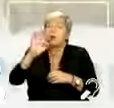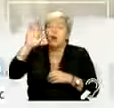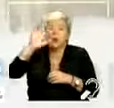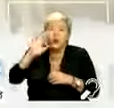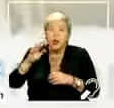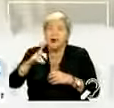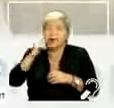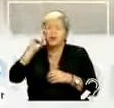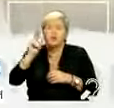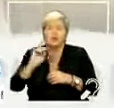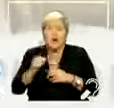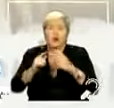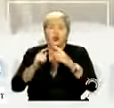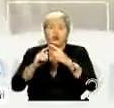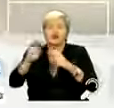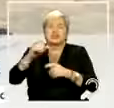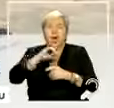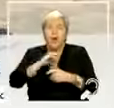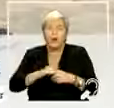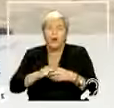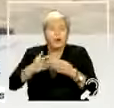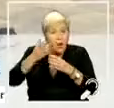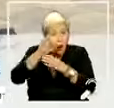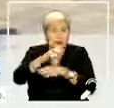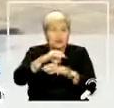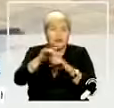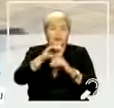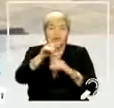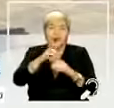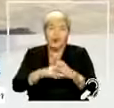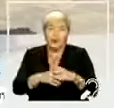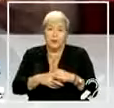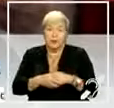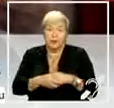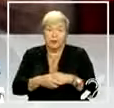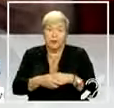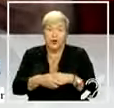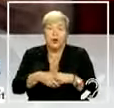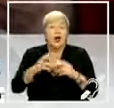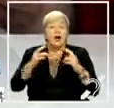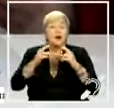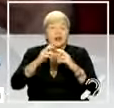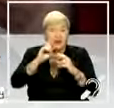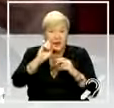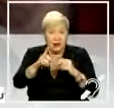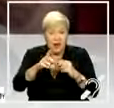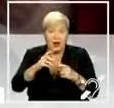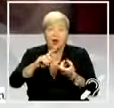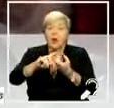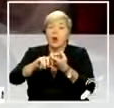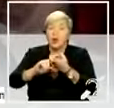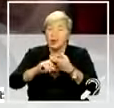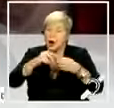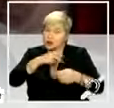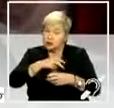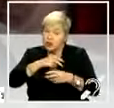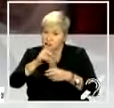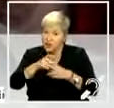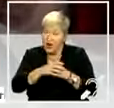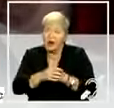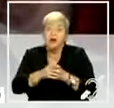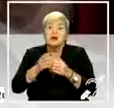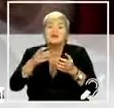și din Buzău, Tulcea și Constanța. Noi am tot așteptat ca acele întâlniri între partenerii sociali să aducă la ceva